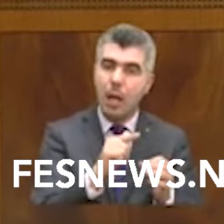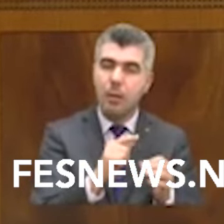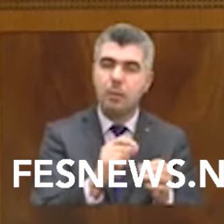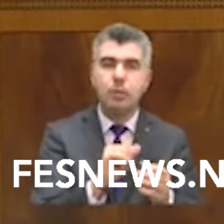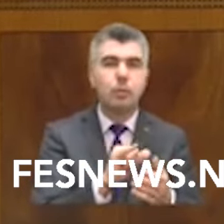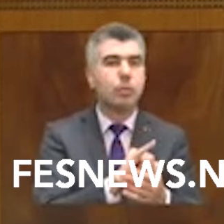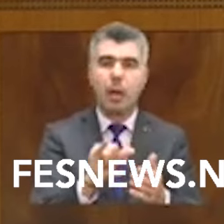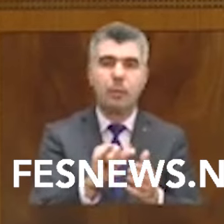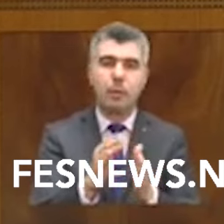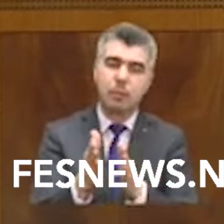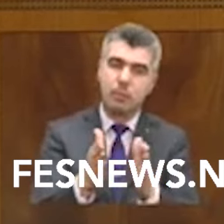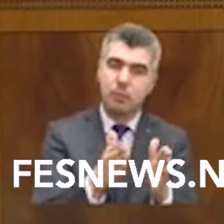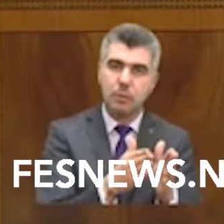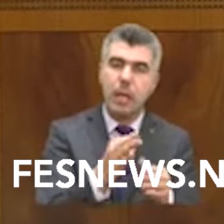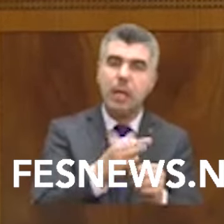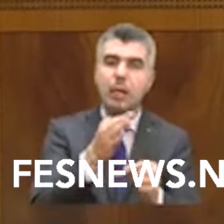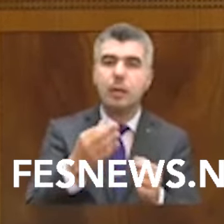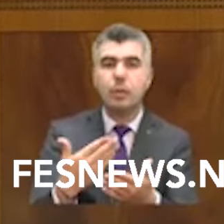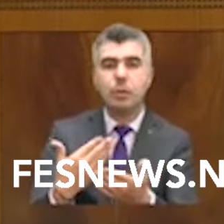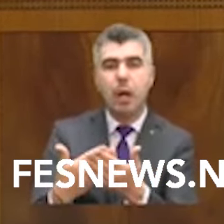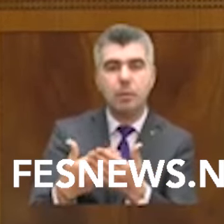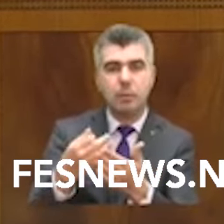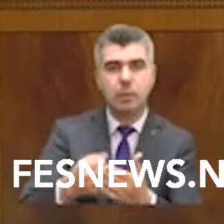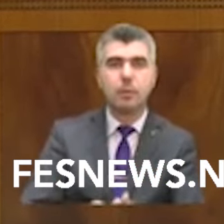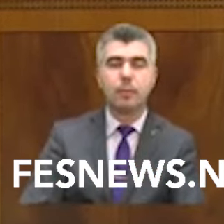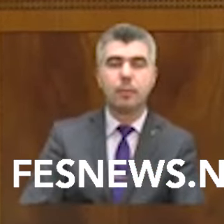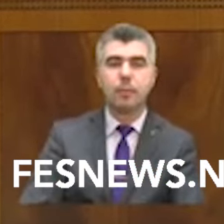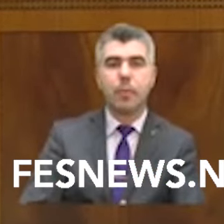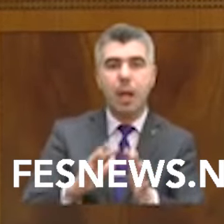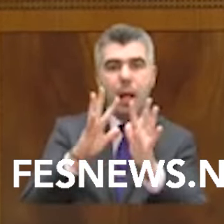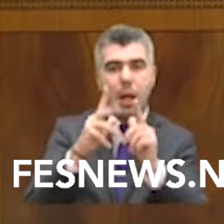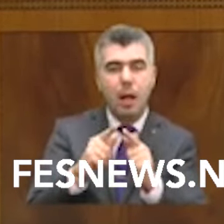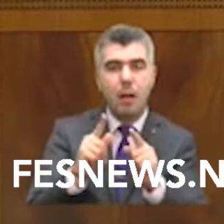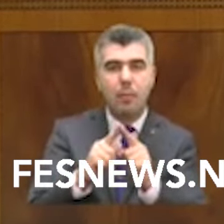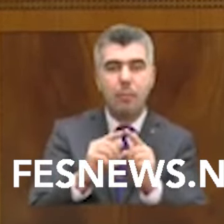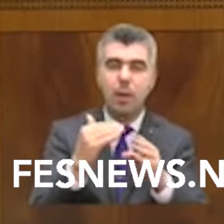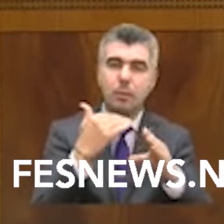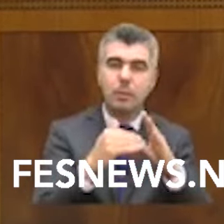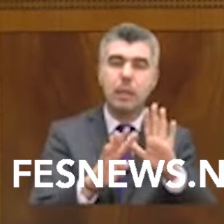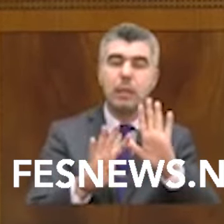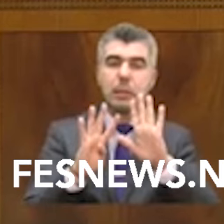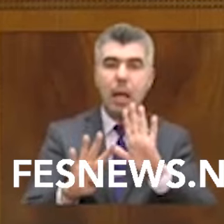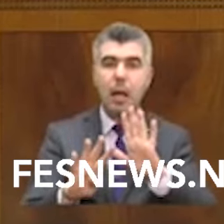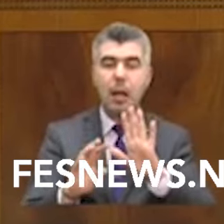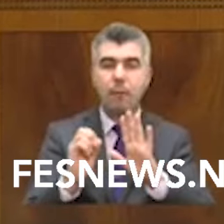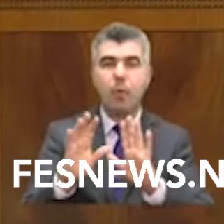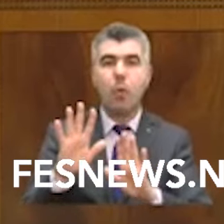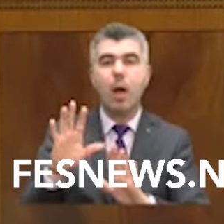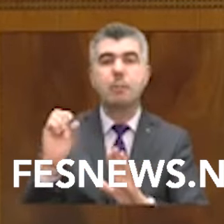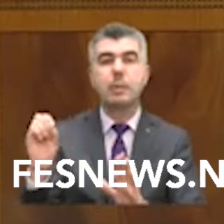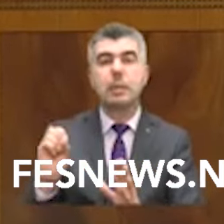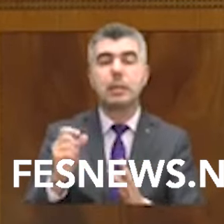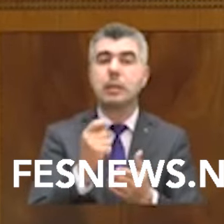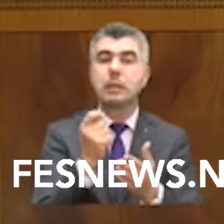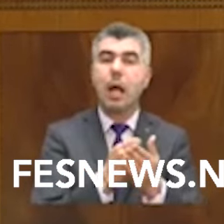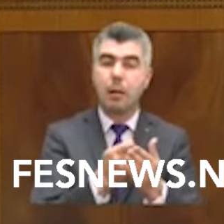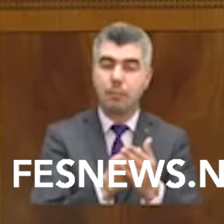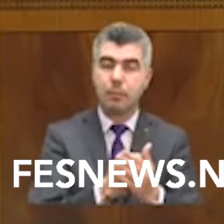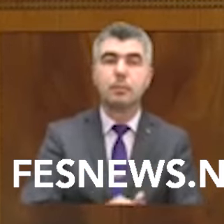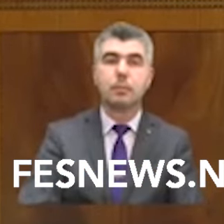الشيء ذكيبا على أرض الواقع. بعض الأرقام تم إيداع تقريبا 9050 طلب ديال التسوية